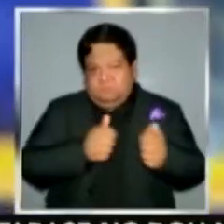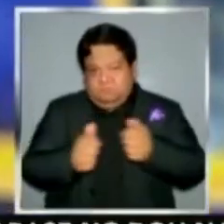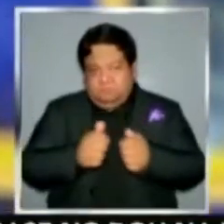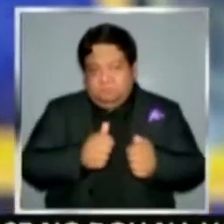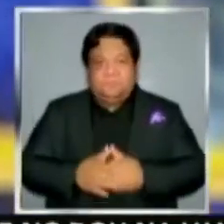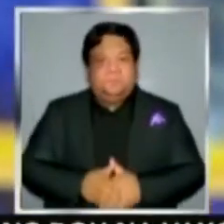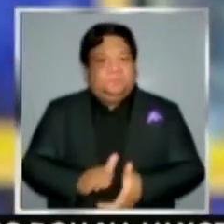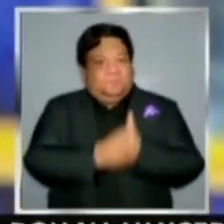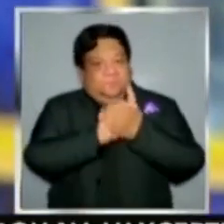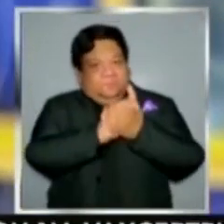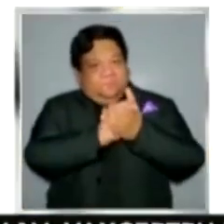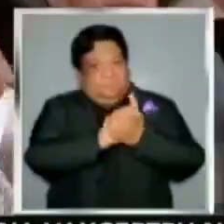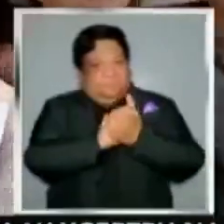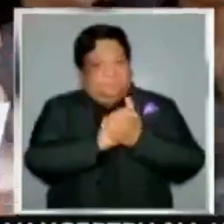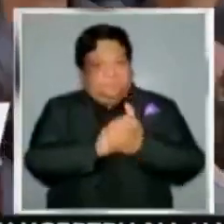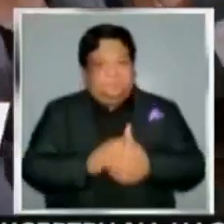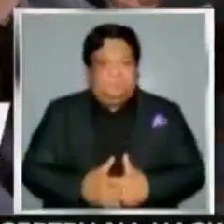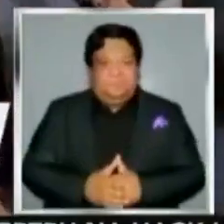Congratulations!